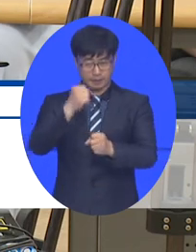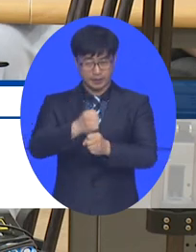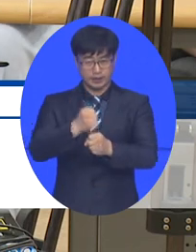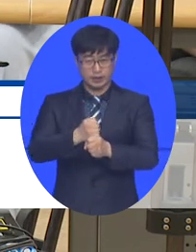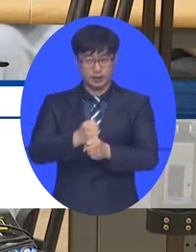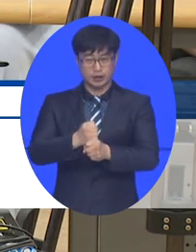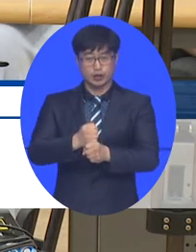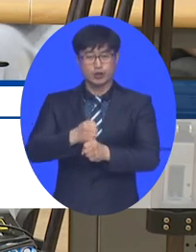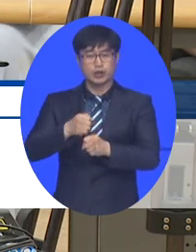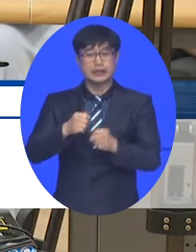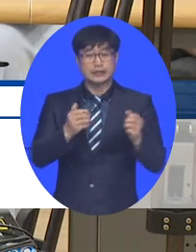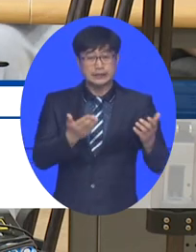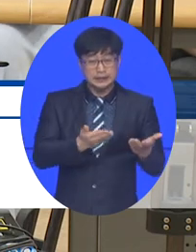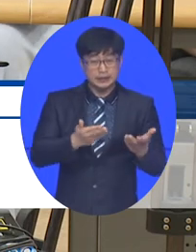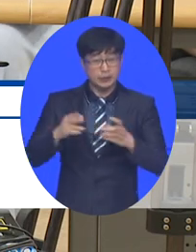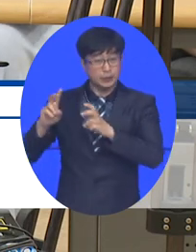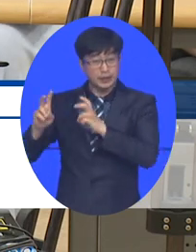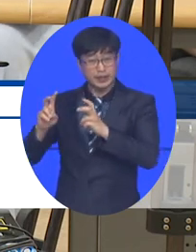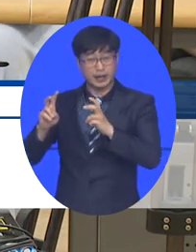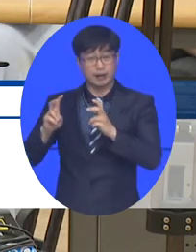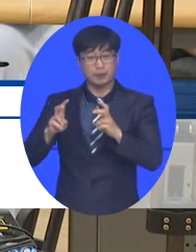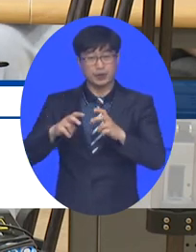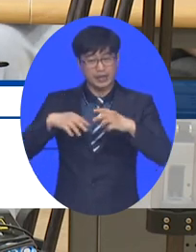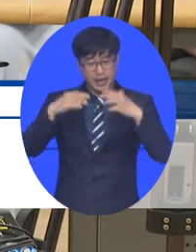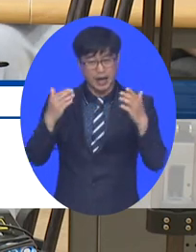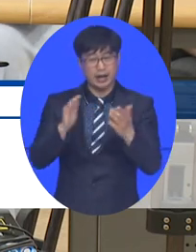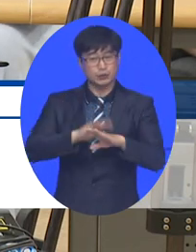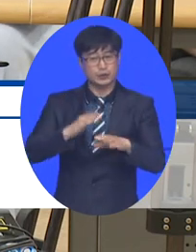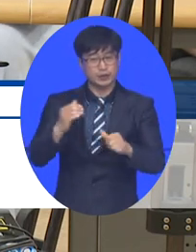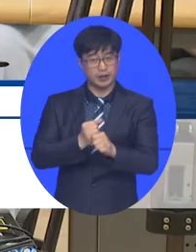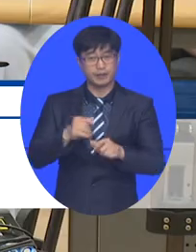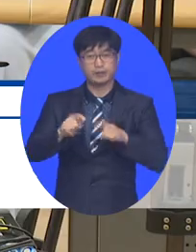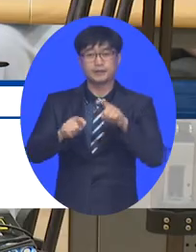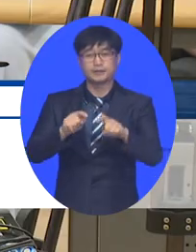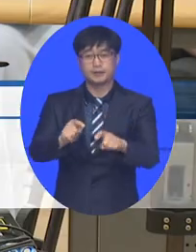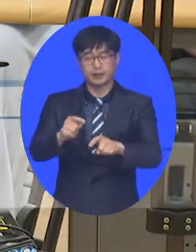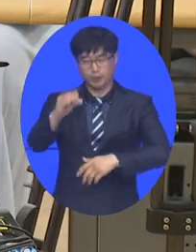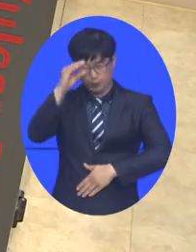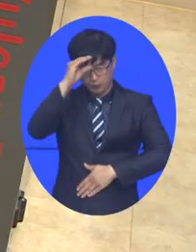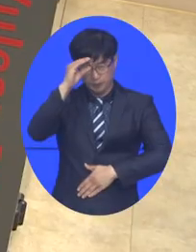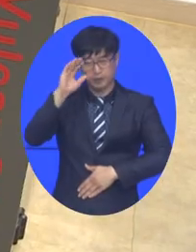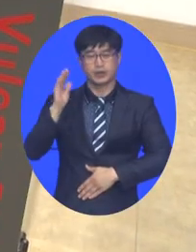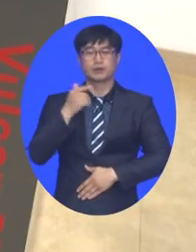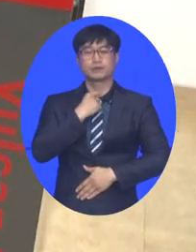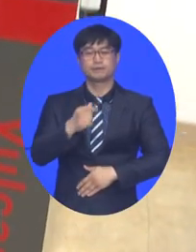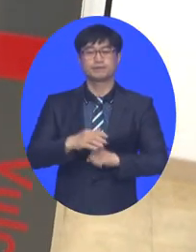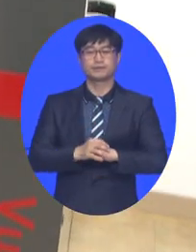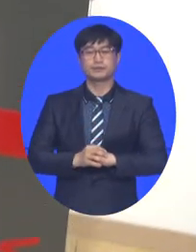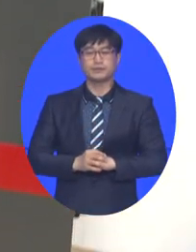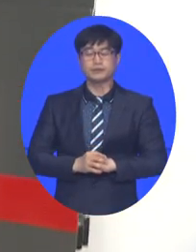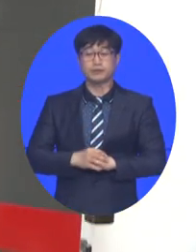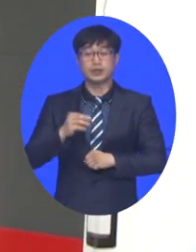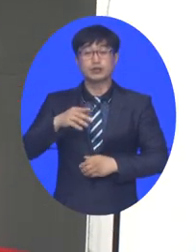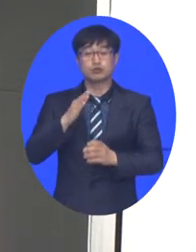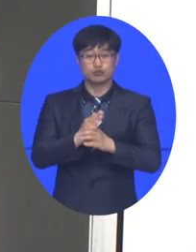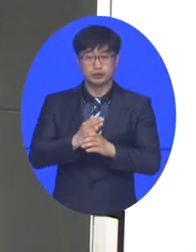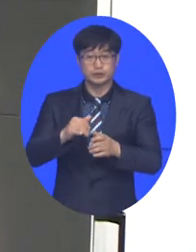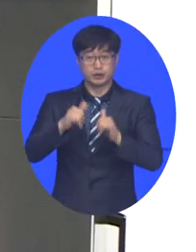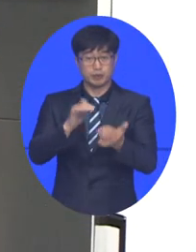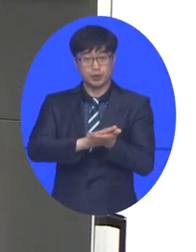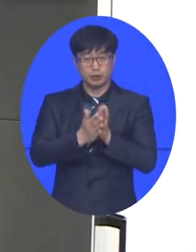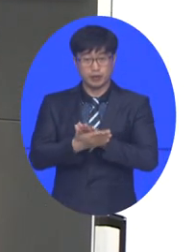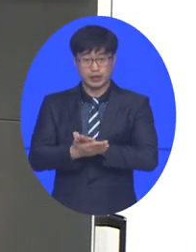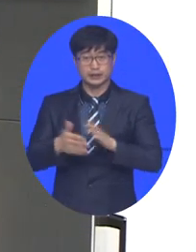창출, 노사민정이 맞선 잡고 한 발 한 발 풀어나갈 모범이 되기를 기대합니다. 탄소 중립 사회로의 전환과 노동